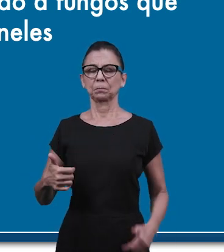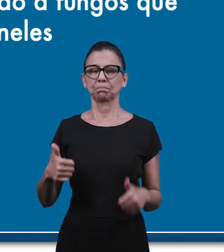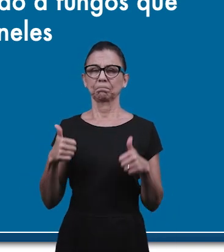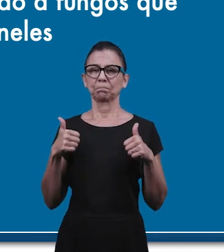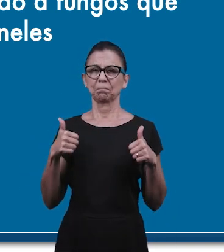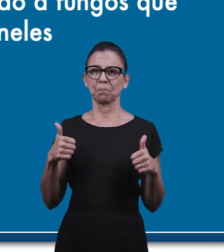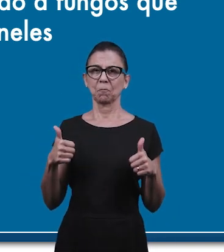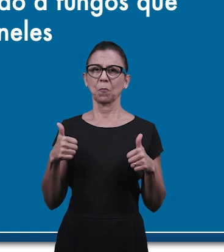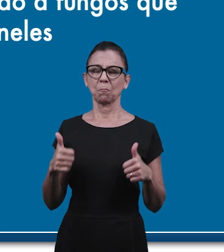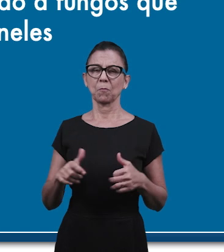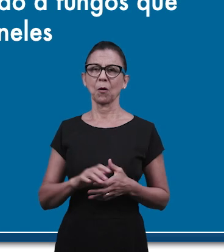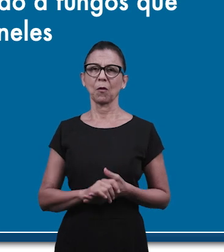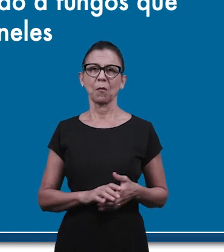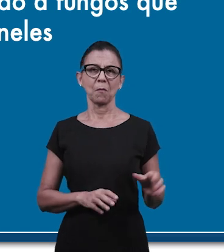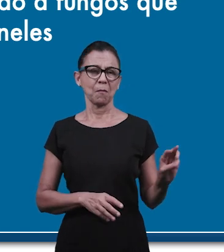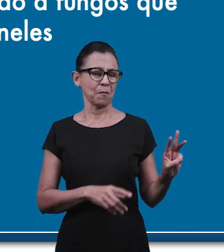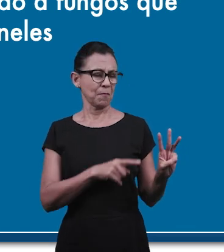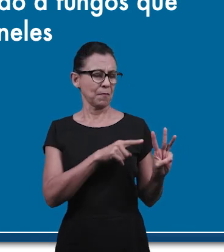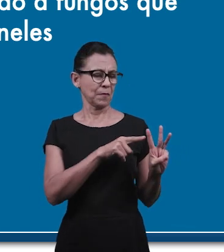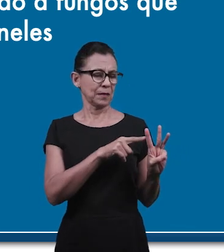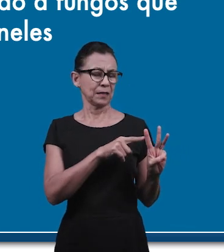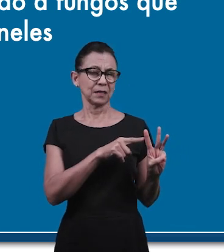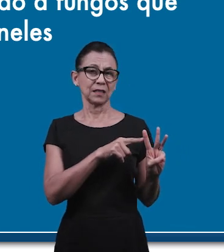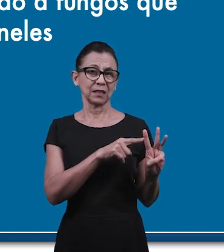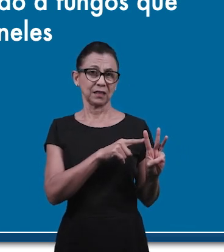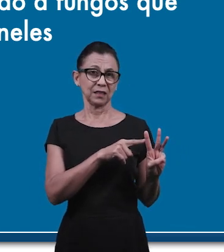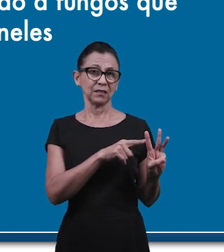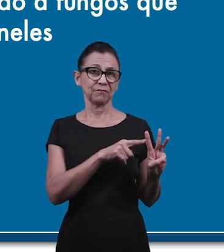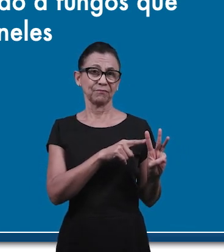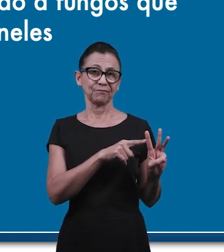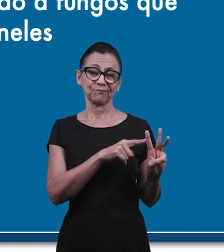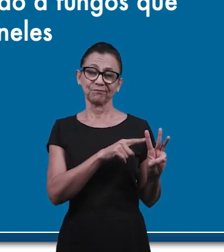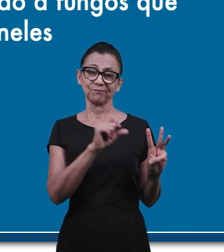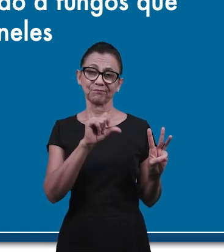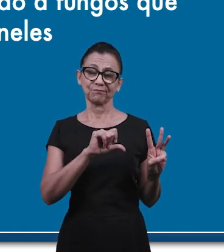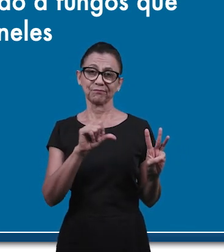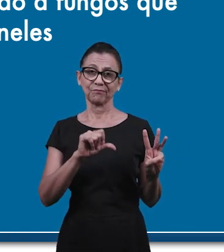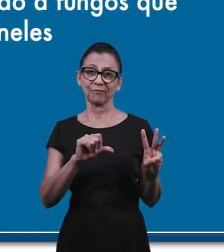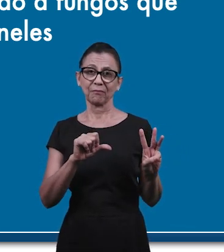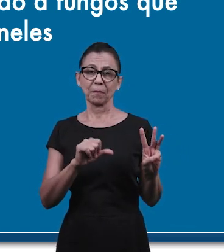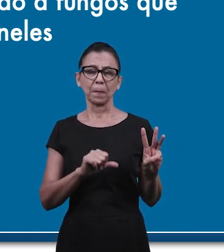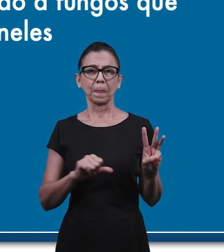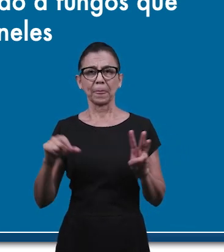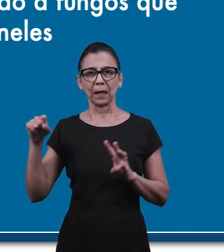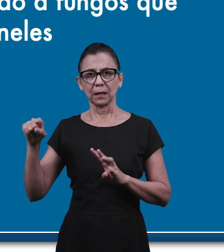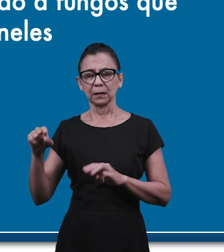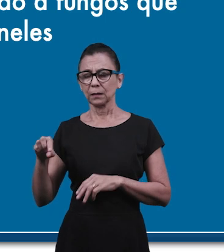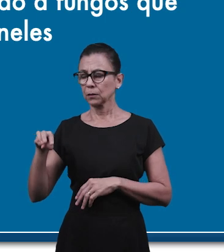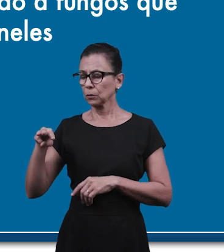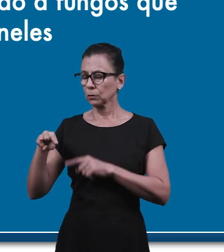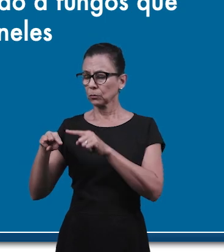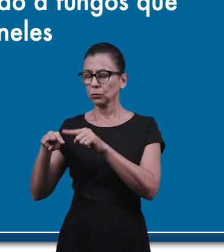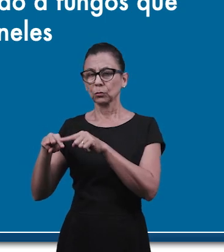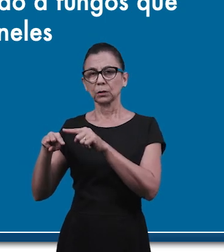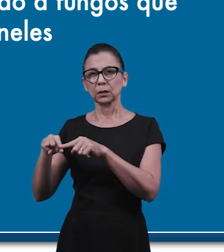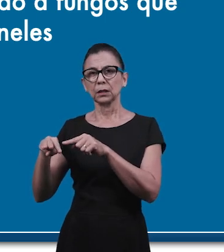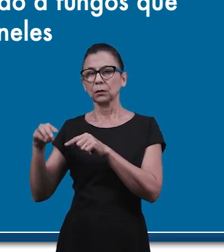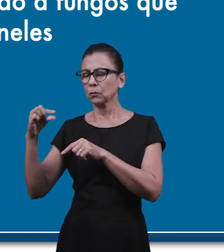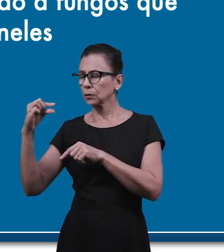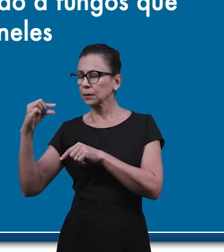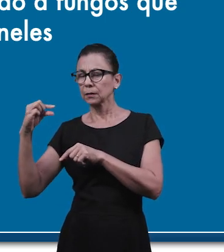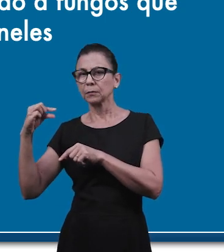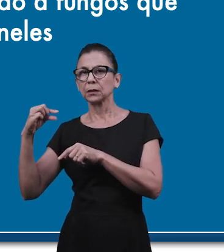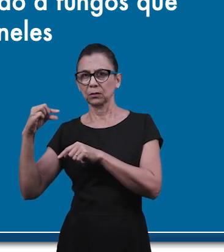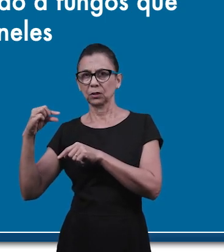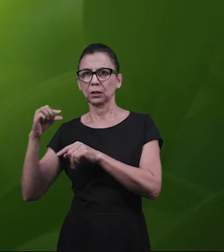Et le fruit du blé, on fait la farine qui en fait le pain, qu'on produit le pain. Mais l'ivraie, il produit